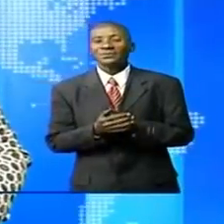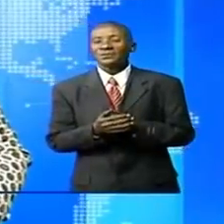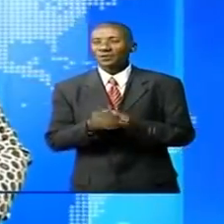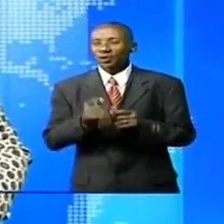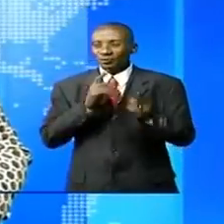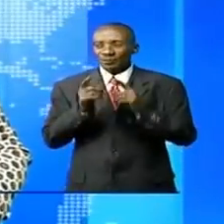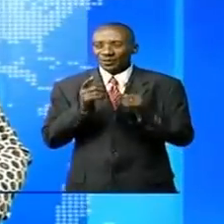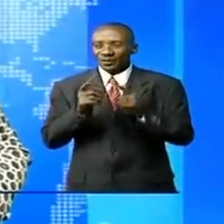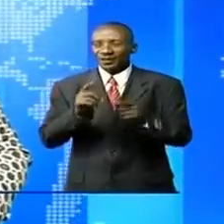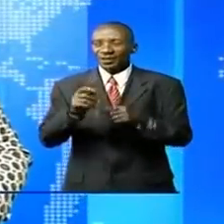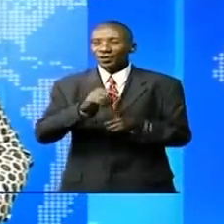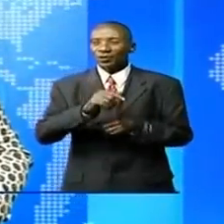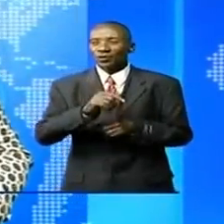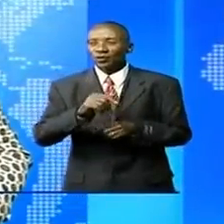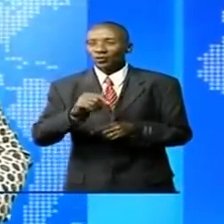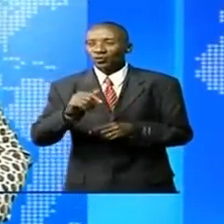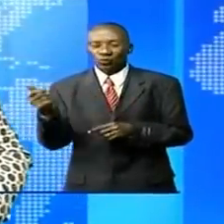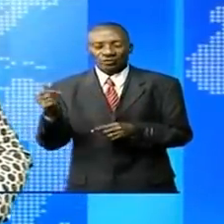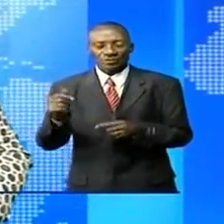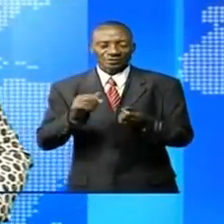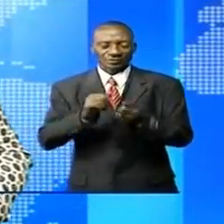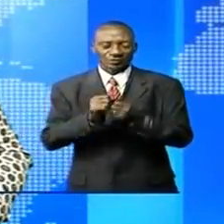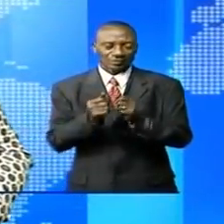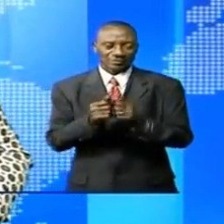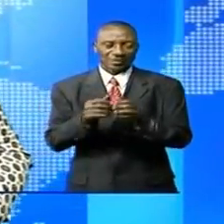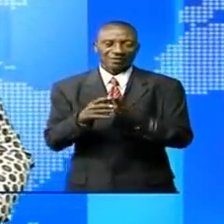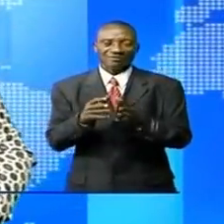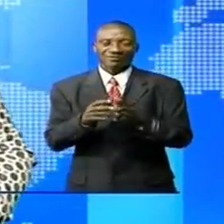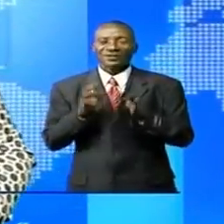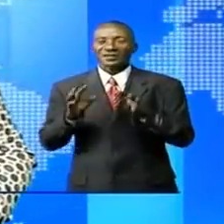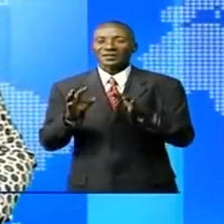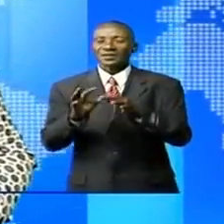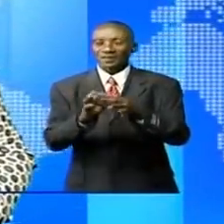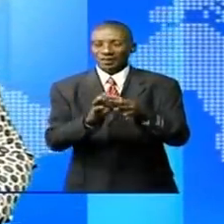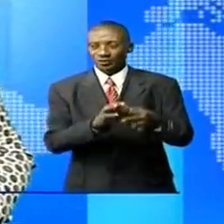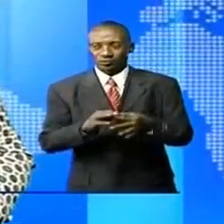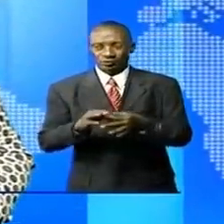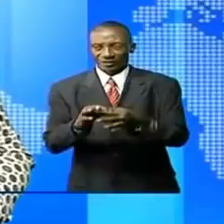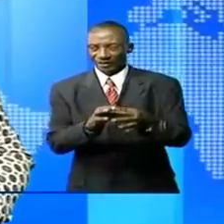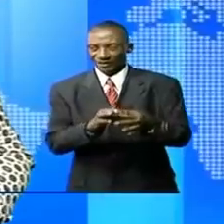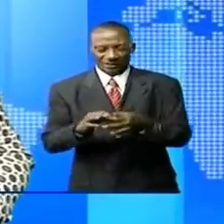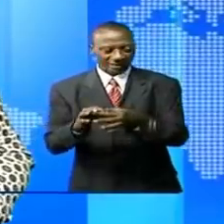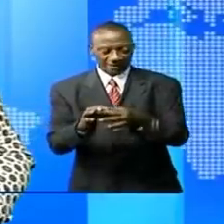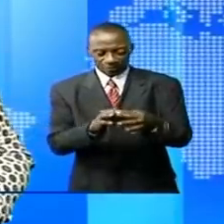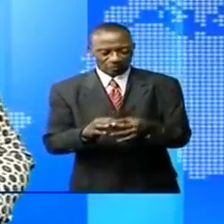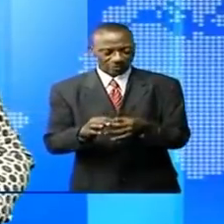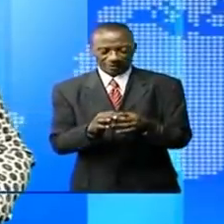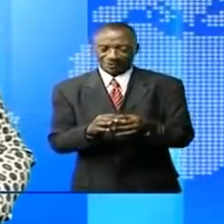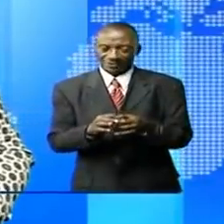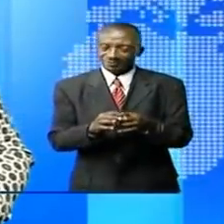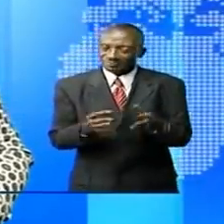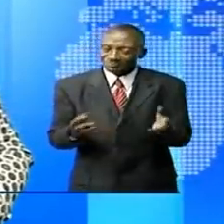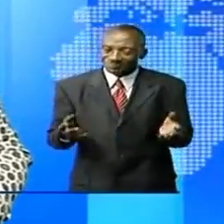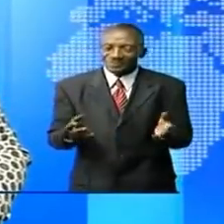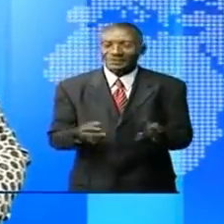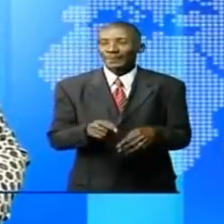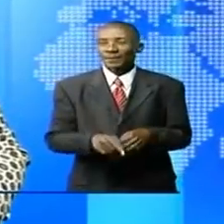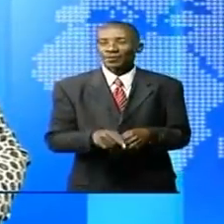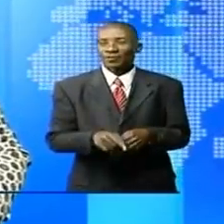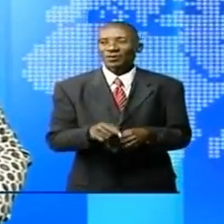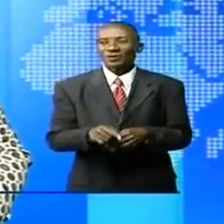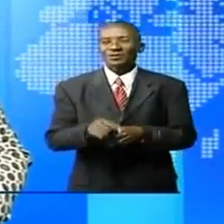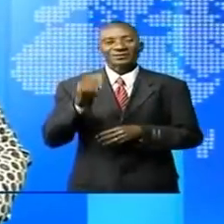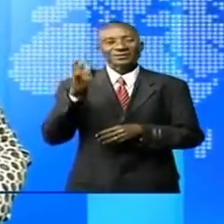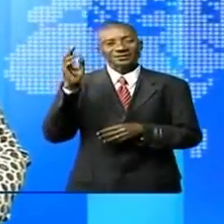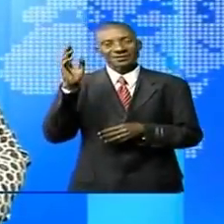COVID-19. C'est le projet Solidarité par transfert économique contre la pauvreté à Kinshasa, Stepkin, financé par la Banque mondiale